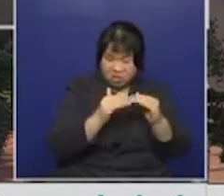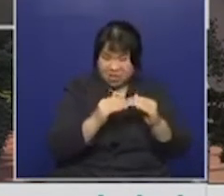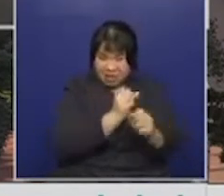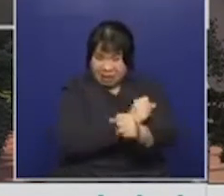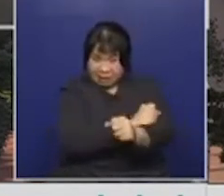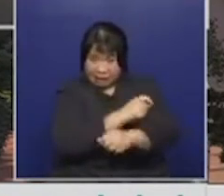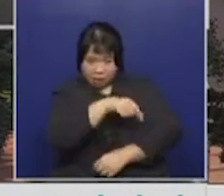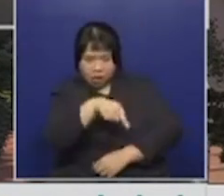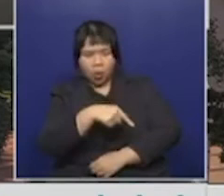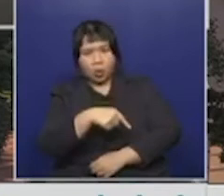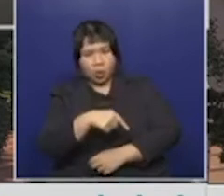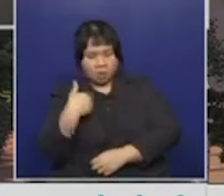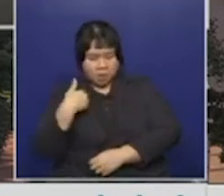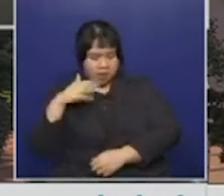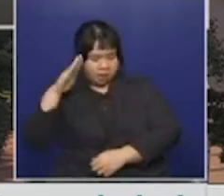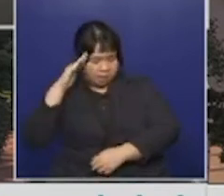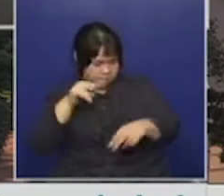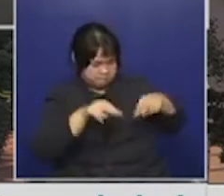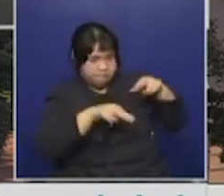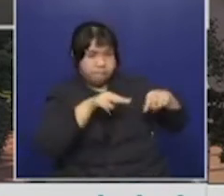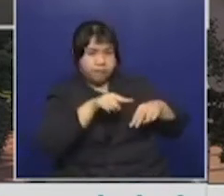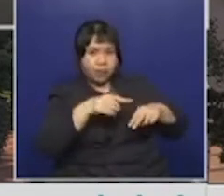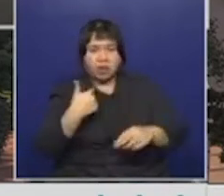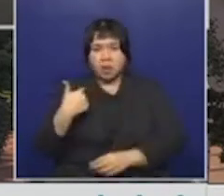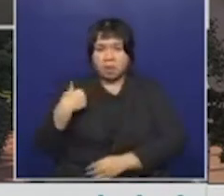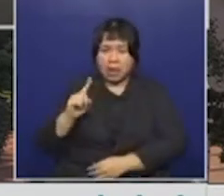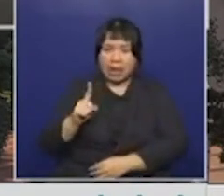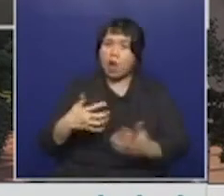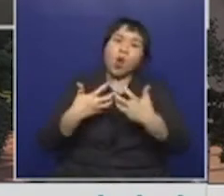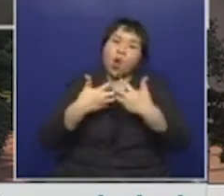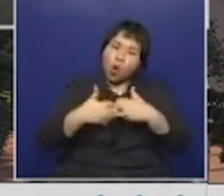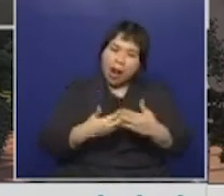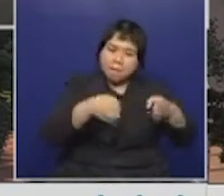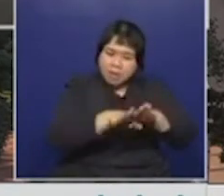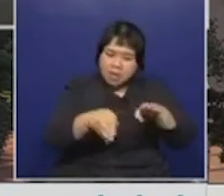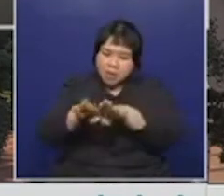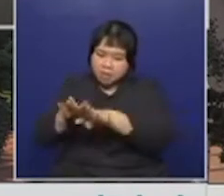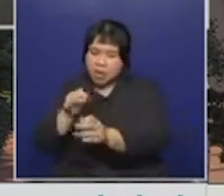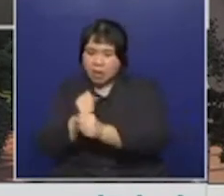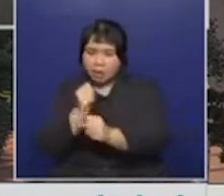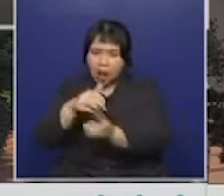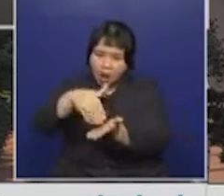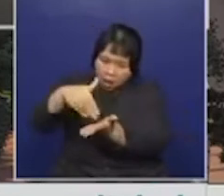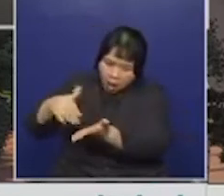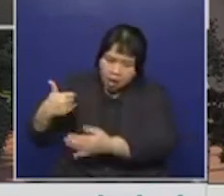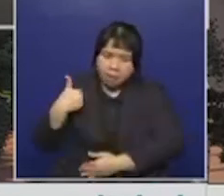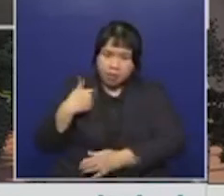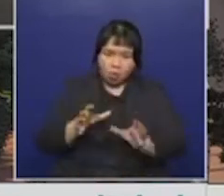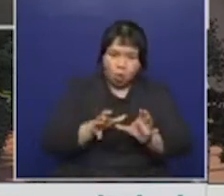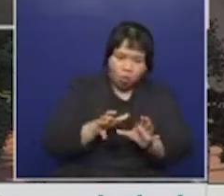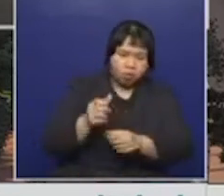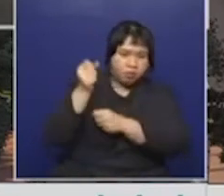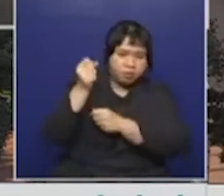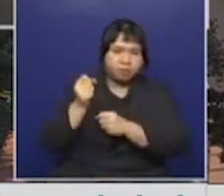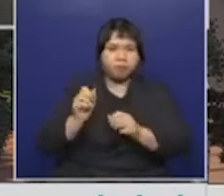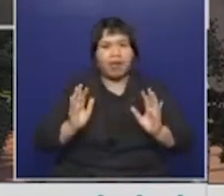ในสถานประกอบการยังต้องมีทหารมาเฝ้ามีการปิดตรองโรงงานเจอจ้างหลายที่แต่ก็รวมกลุ่มรวมตัวเรียกร้องต่อนายจ้างไม่ได้